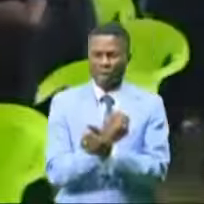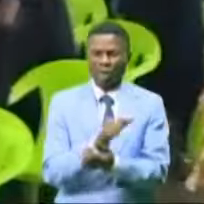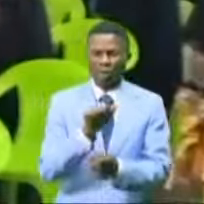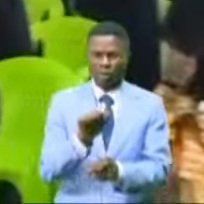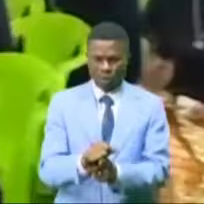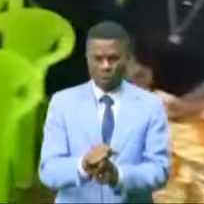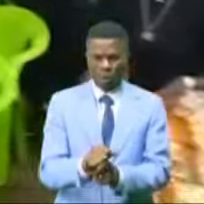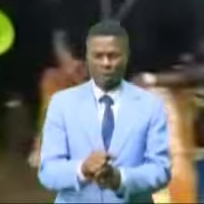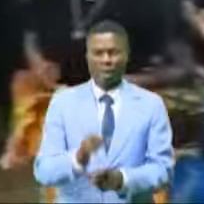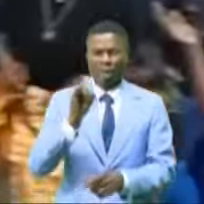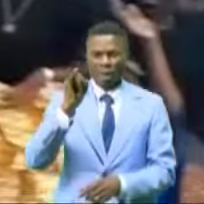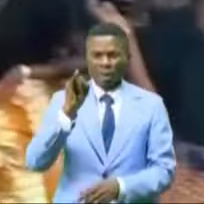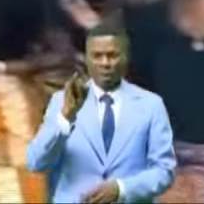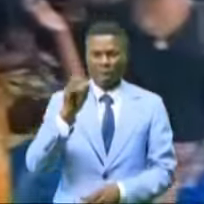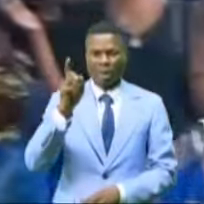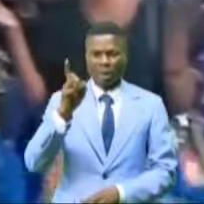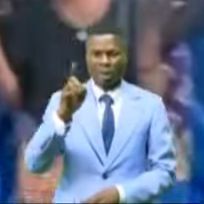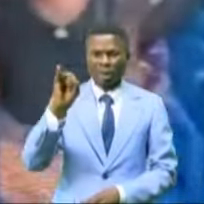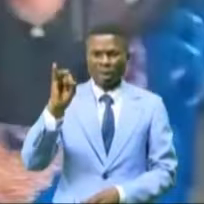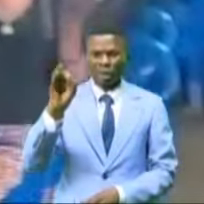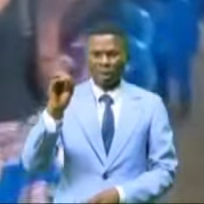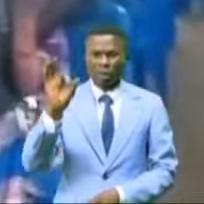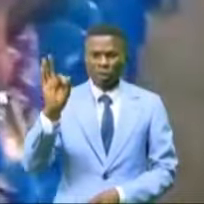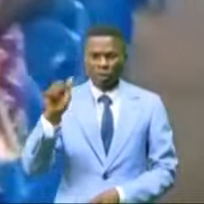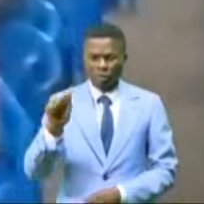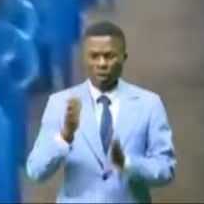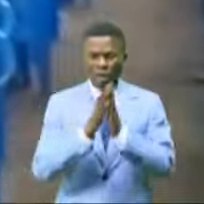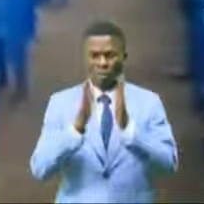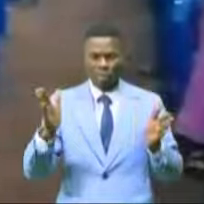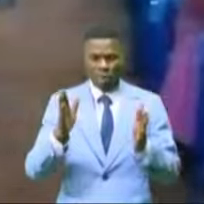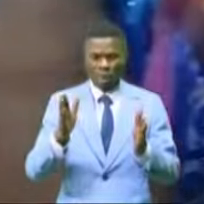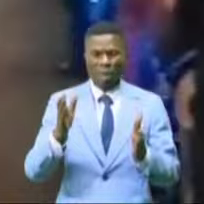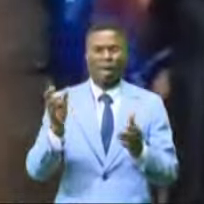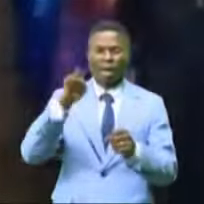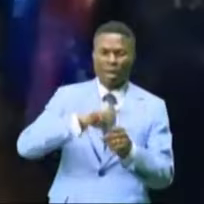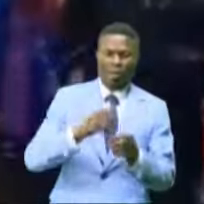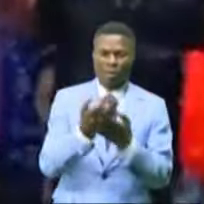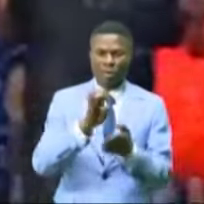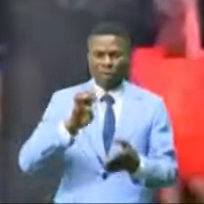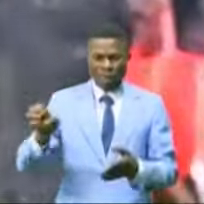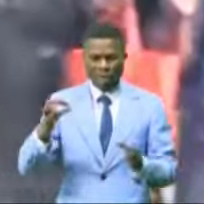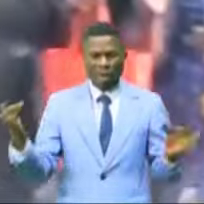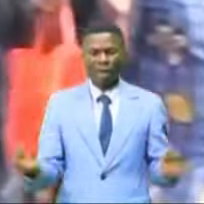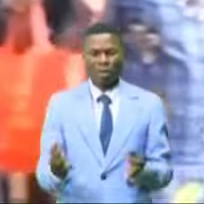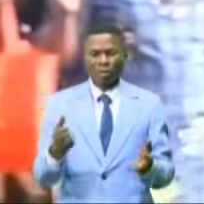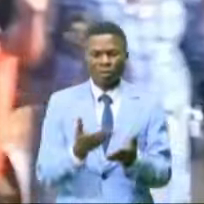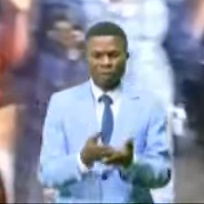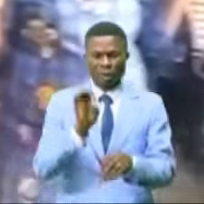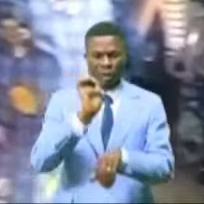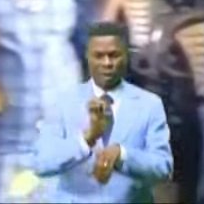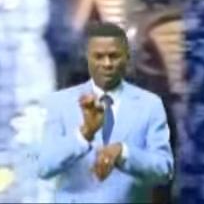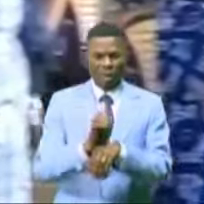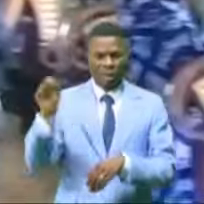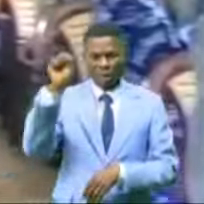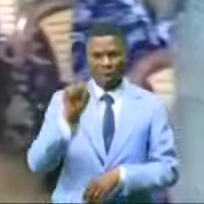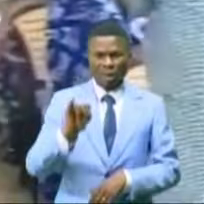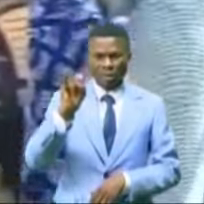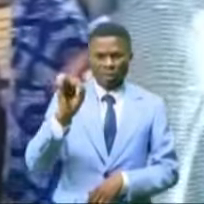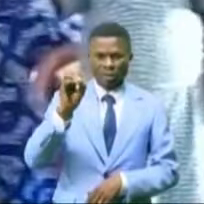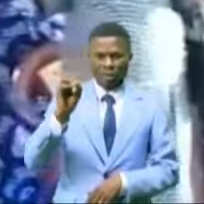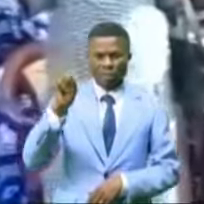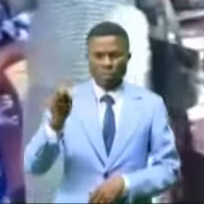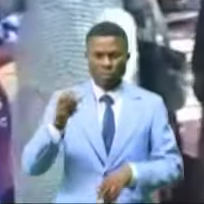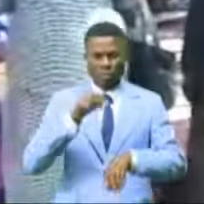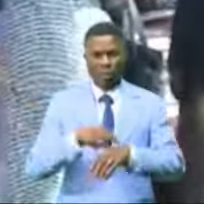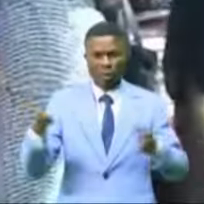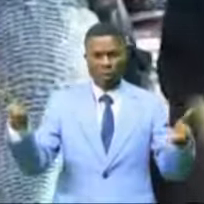À Idiofa, une messe d'action de grâce en l'endroit de victimes de l'Est a été célébrée à l'église des Sion. C'était en